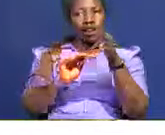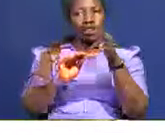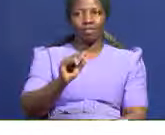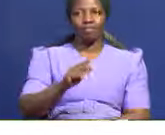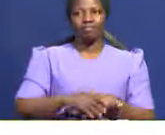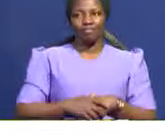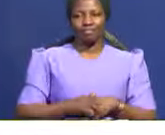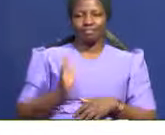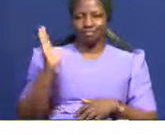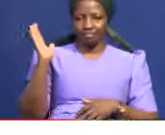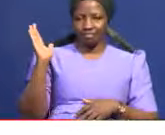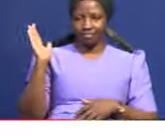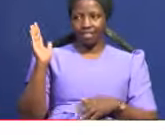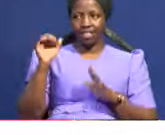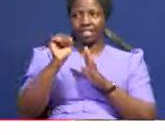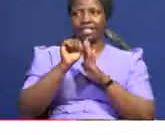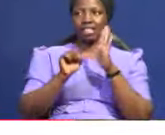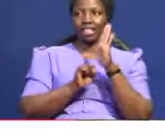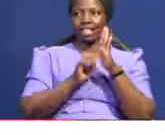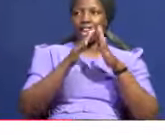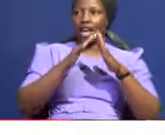Ni katika ikulu ya Nairobi.